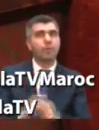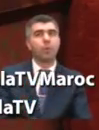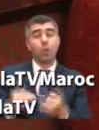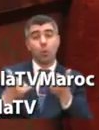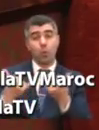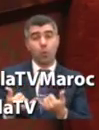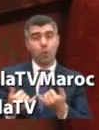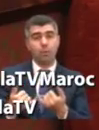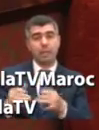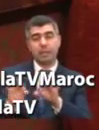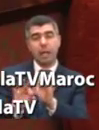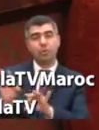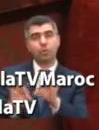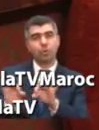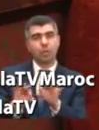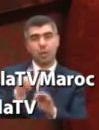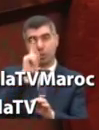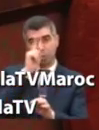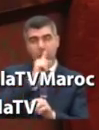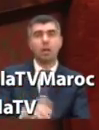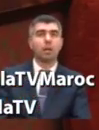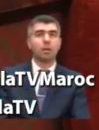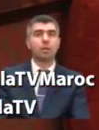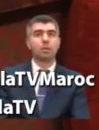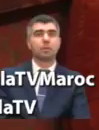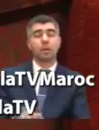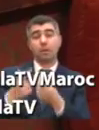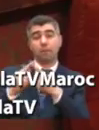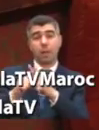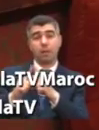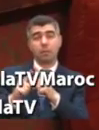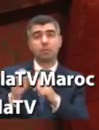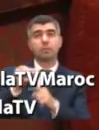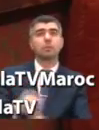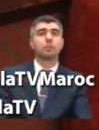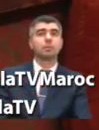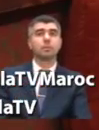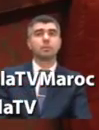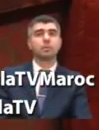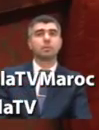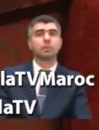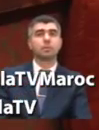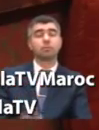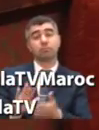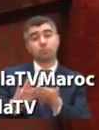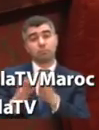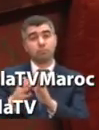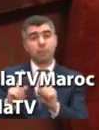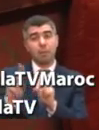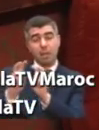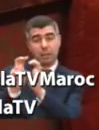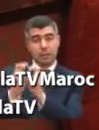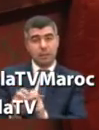هناك استراتيجيه يعني في الافق باش يمكن نمشيو الى اهداف يعني احسن، يعني باش نوصلوا نقلصوا الوفيات اقل